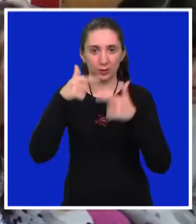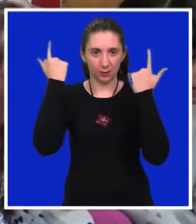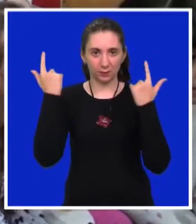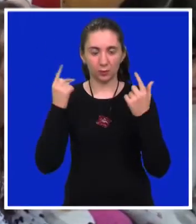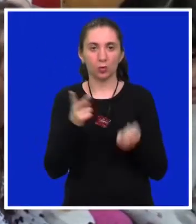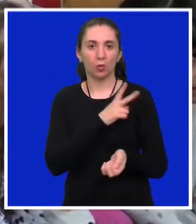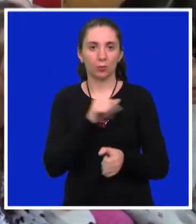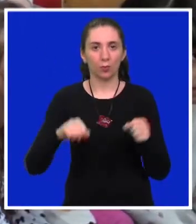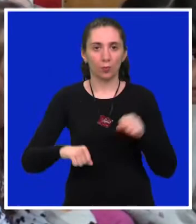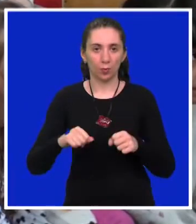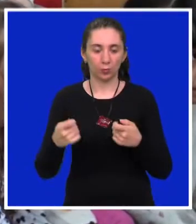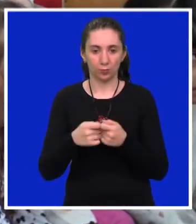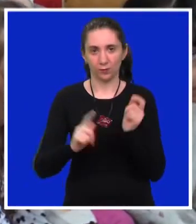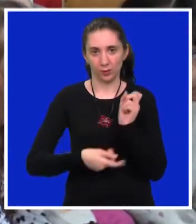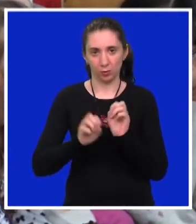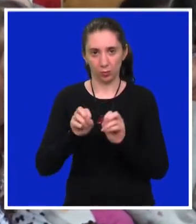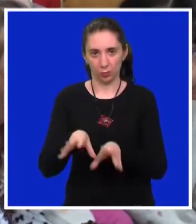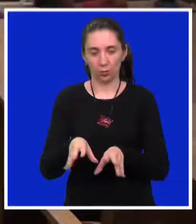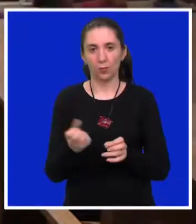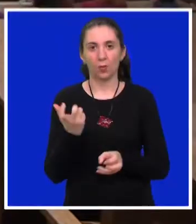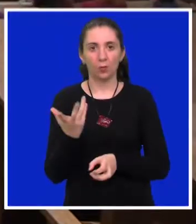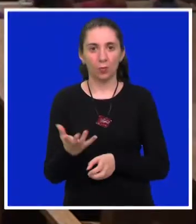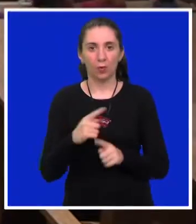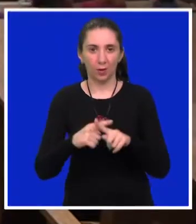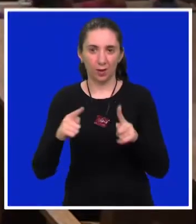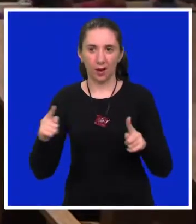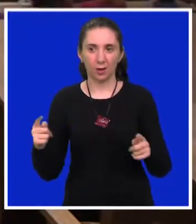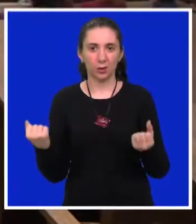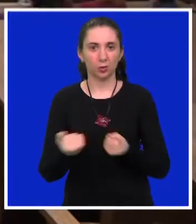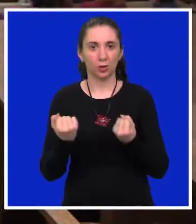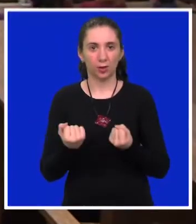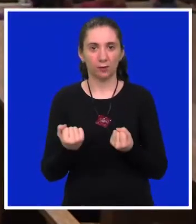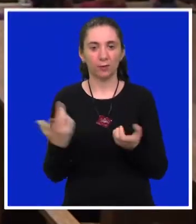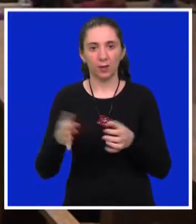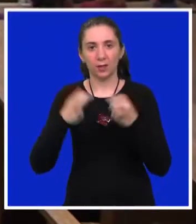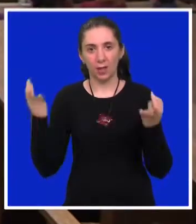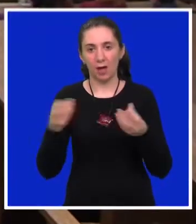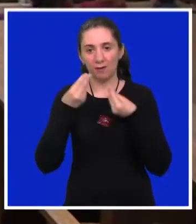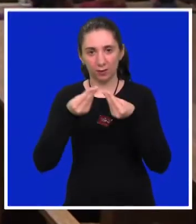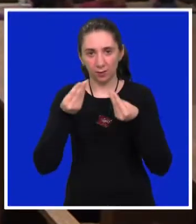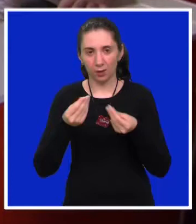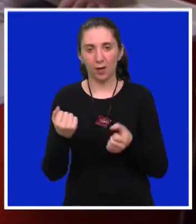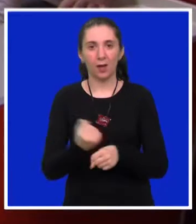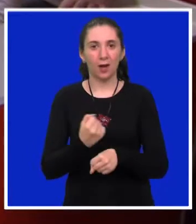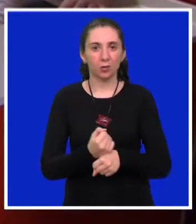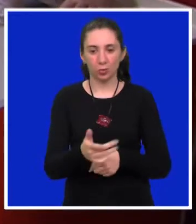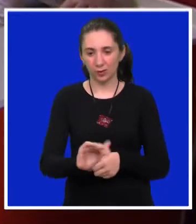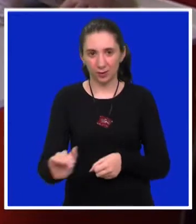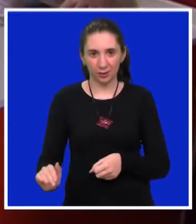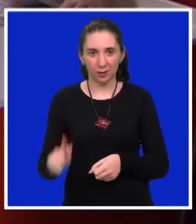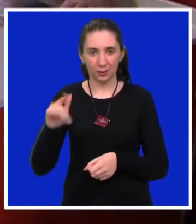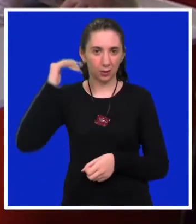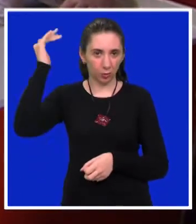podizanje svijesti o odgovornom postupanju s otpadom. Brojne i različite aktivnosti poput javnih tribina, radionica